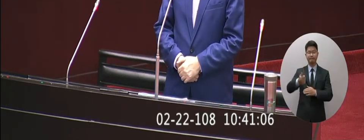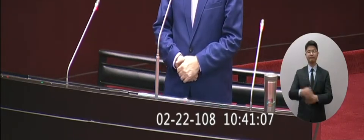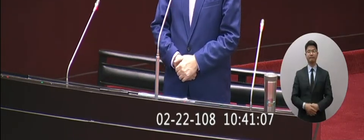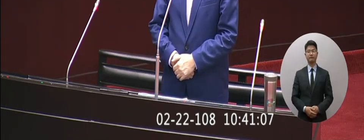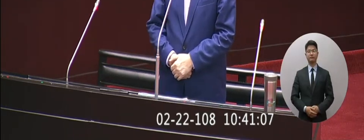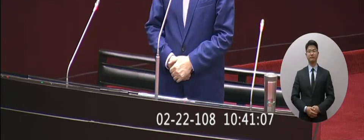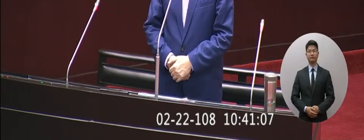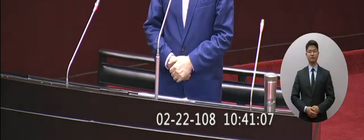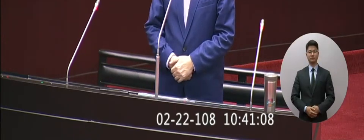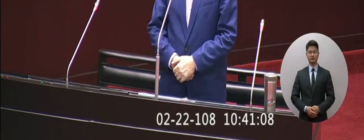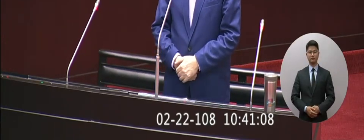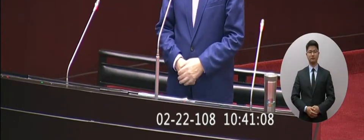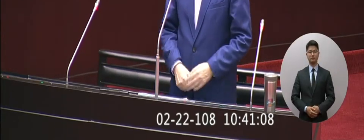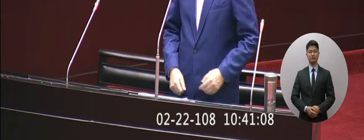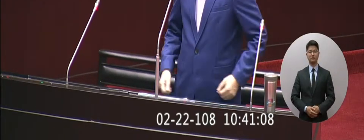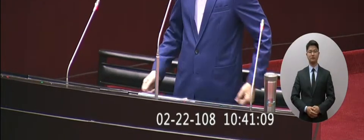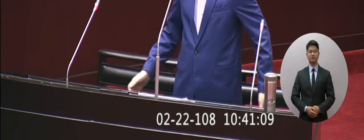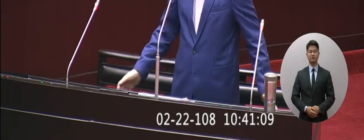长。